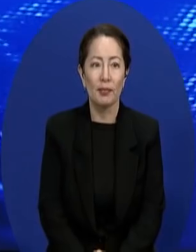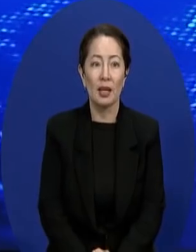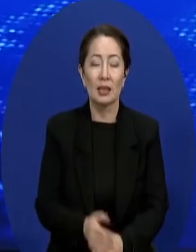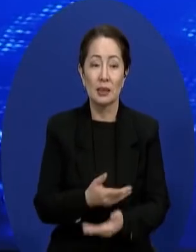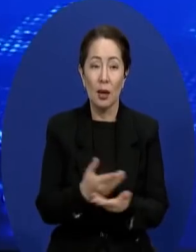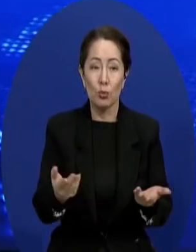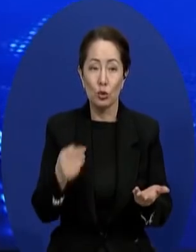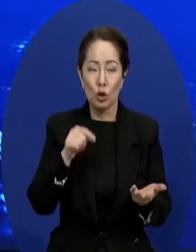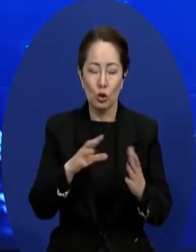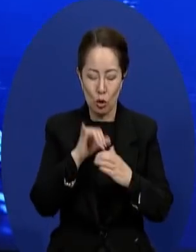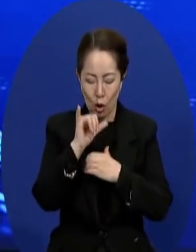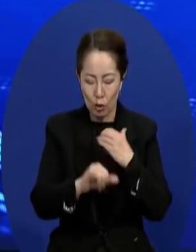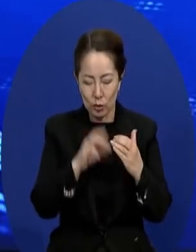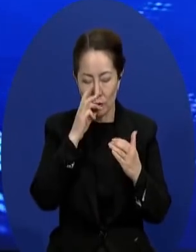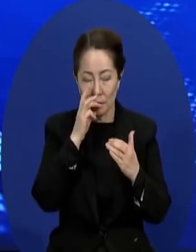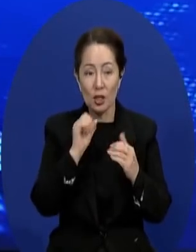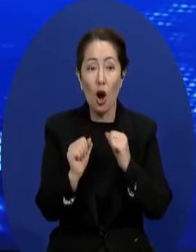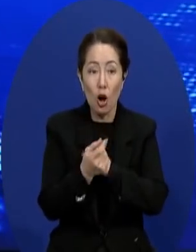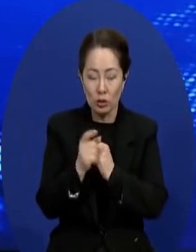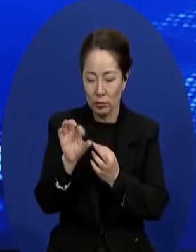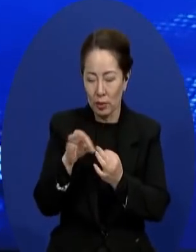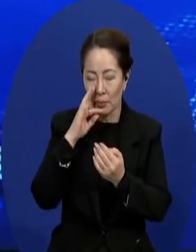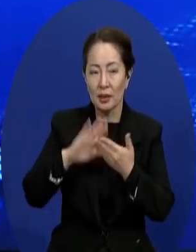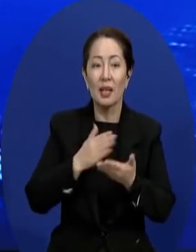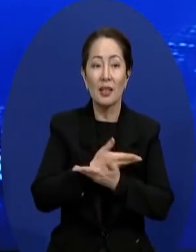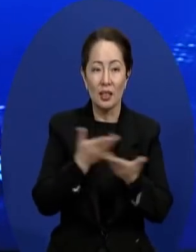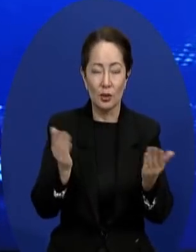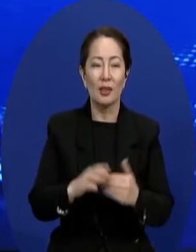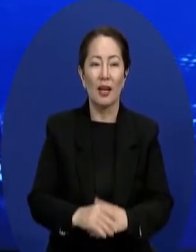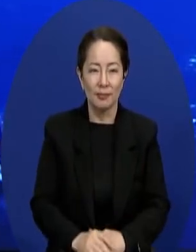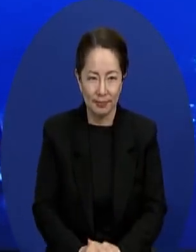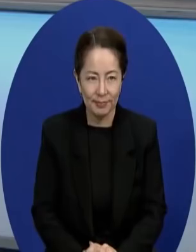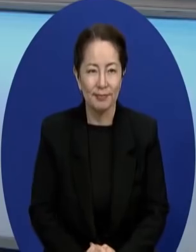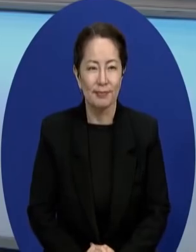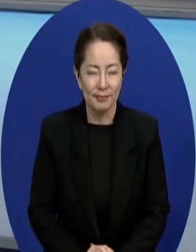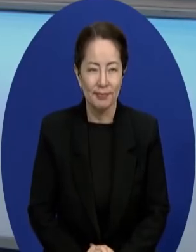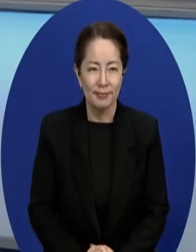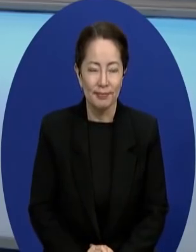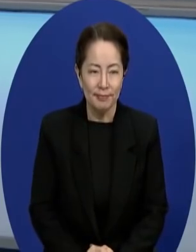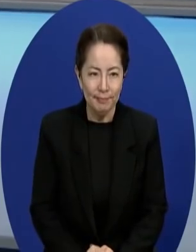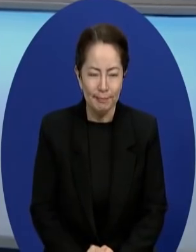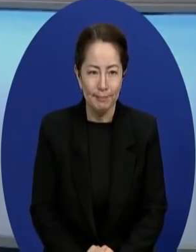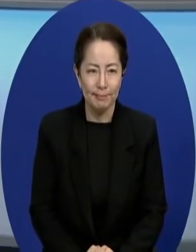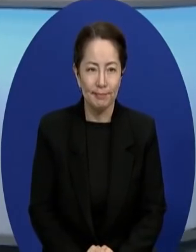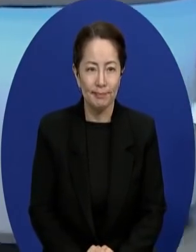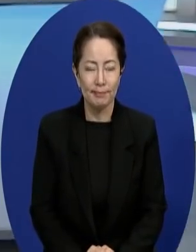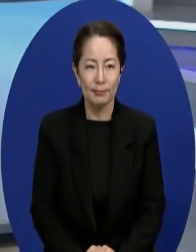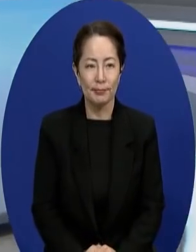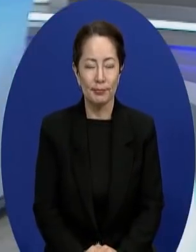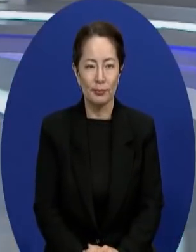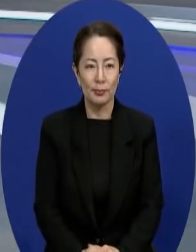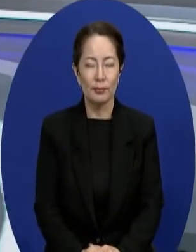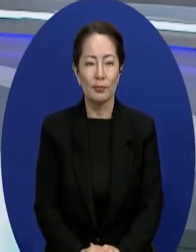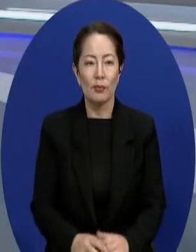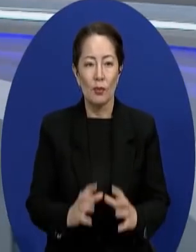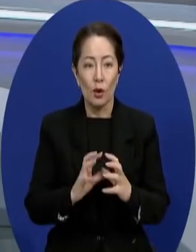Өчигдөө би та бүхэн өнөөдөр олон улсын хүрээнд өрнөсөн хамгийн онцлог гэсэн мэдээллүүдээс танилцууллаа. Олон улсын мэдээг орчуулагч редактор Инх Хамглан та